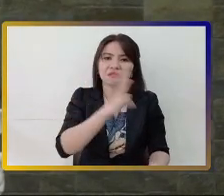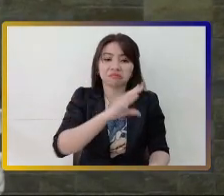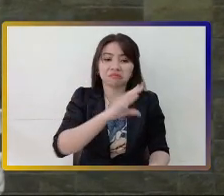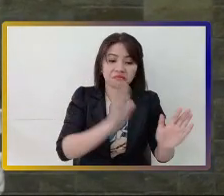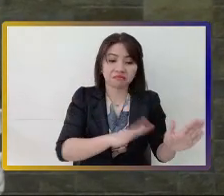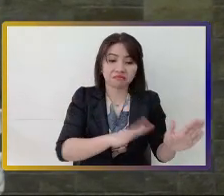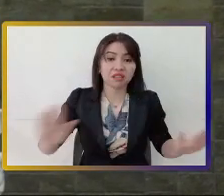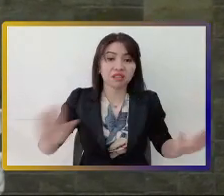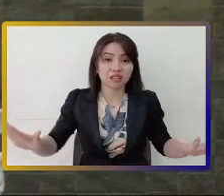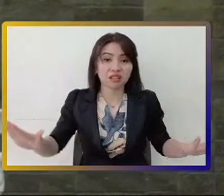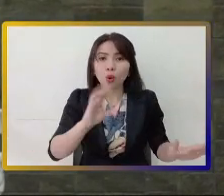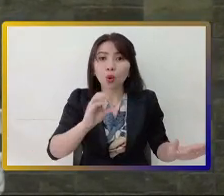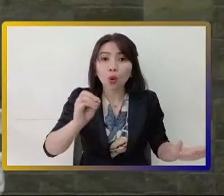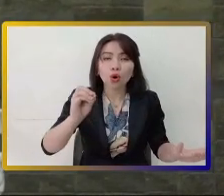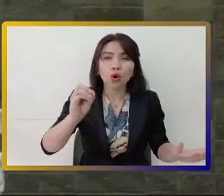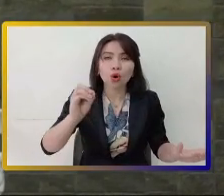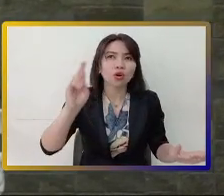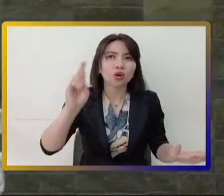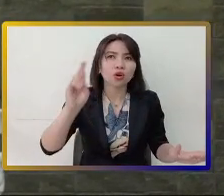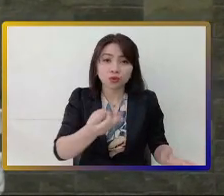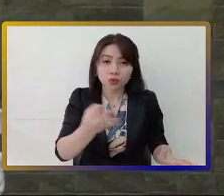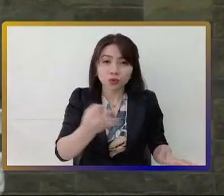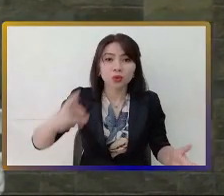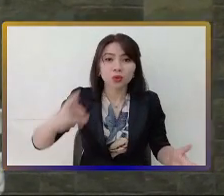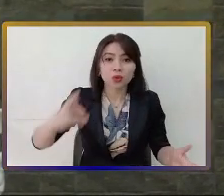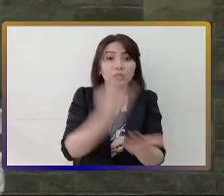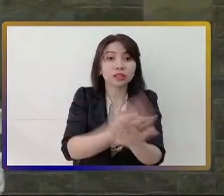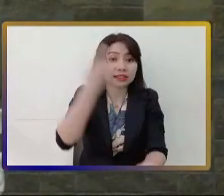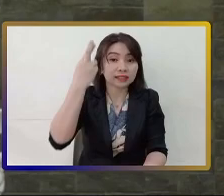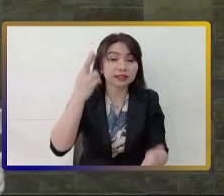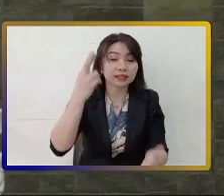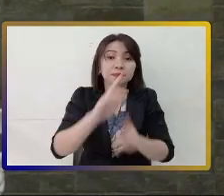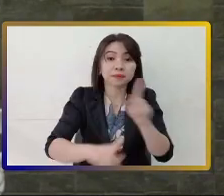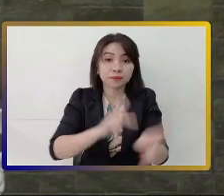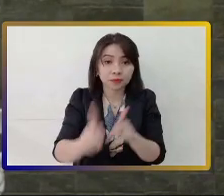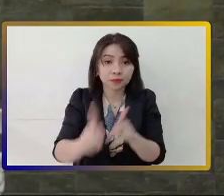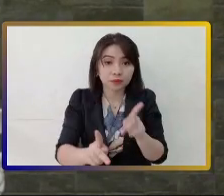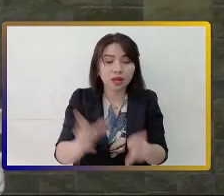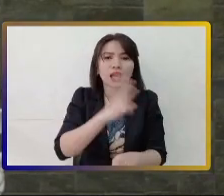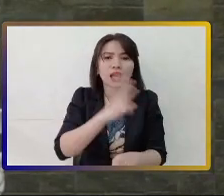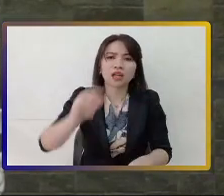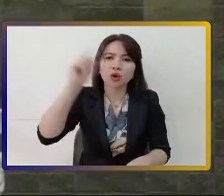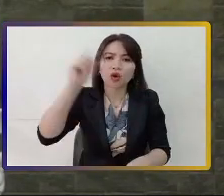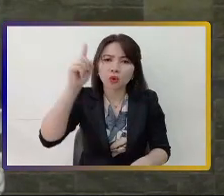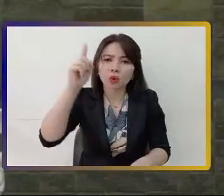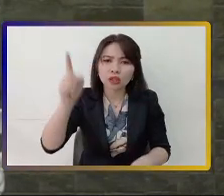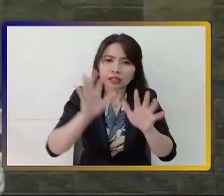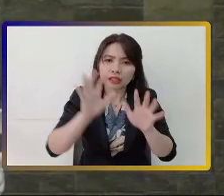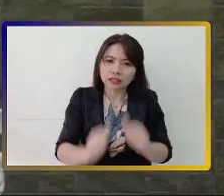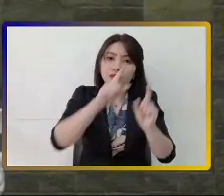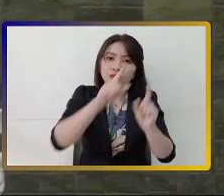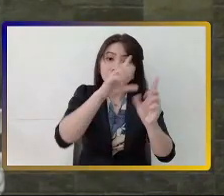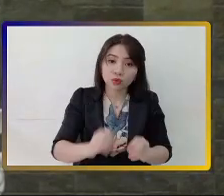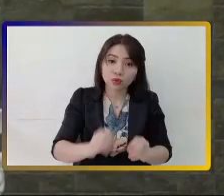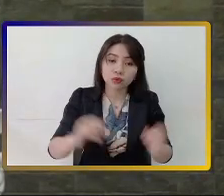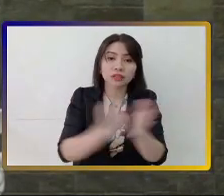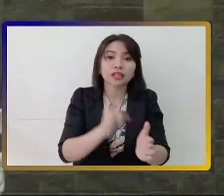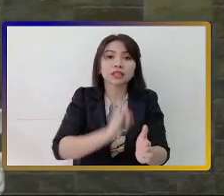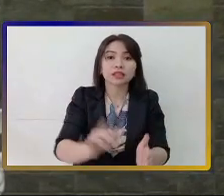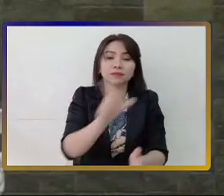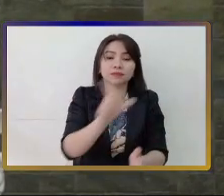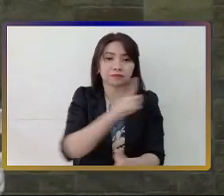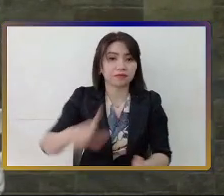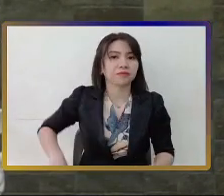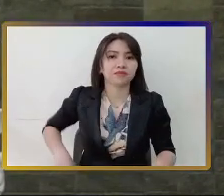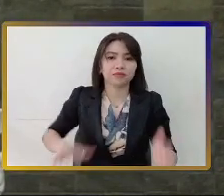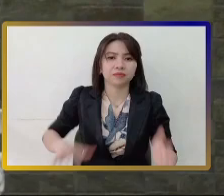sino pa mang mayayaman sa ibaba ng lupang ito. At ang tanging makakagawa lamang nito at makakapagbigay sa akin walang iba kundi ang Panginoon.